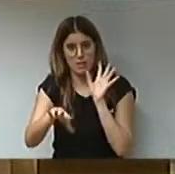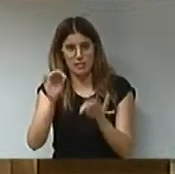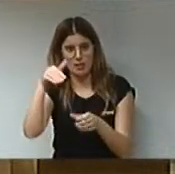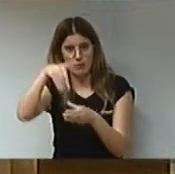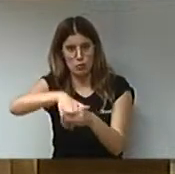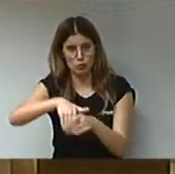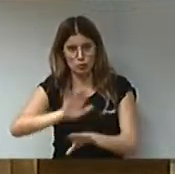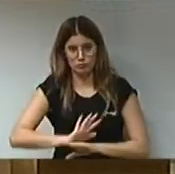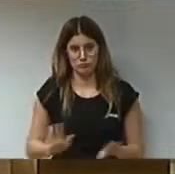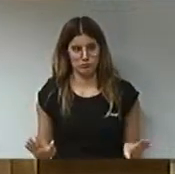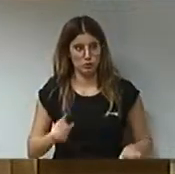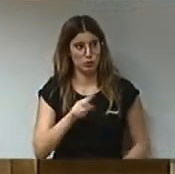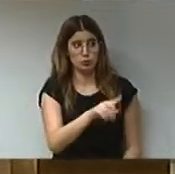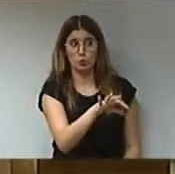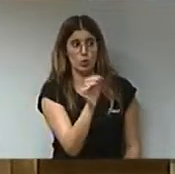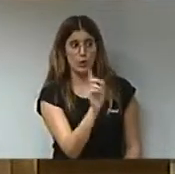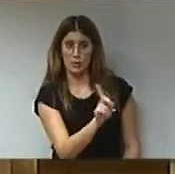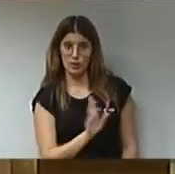valencianes. No ho decidirà vostè.